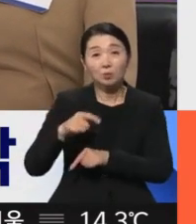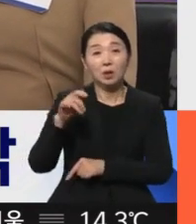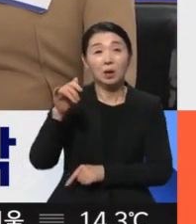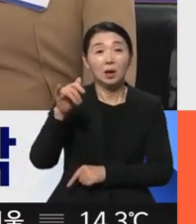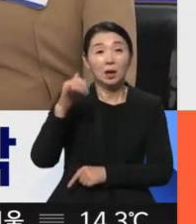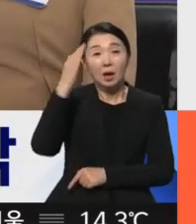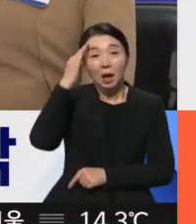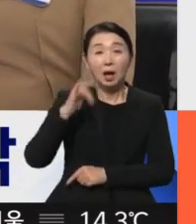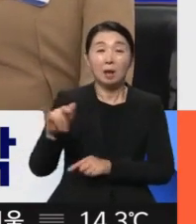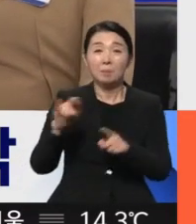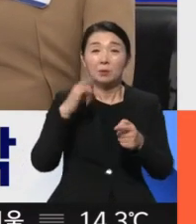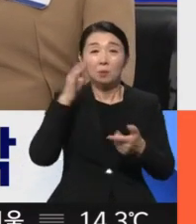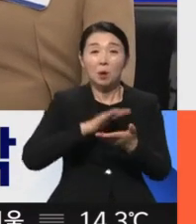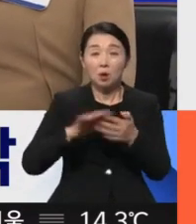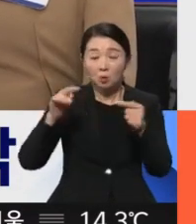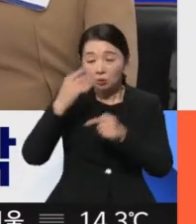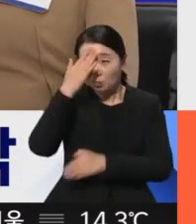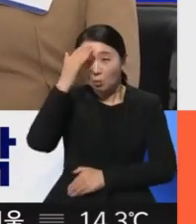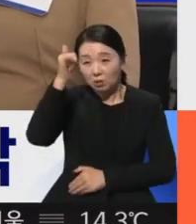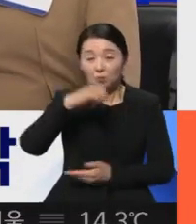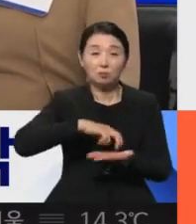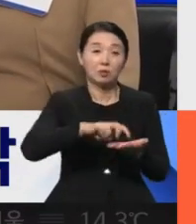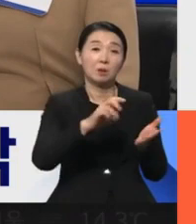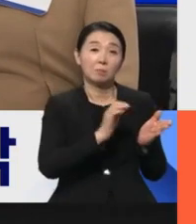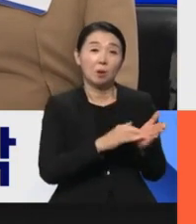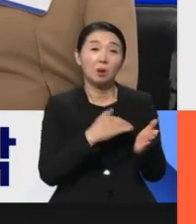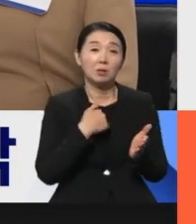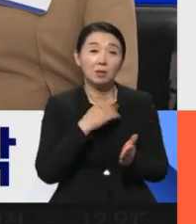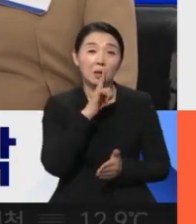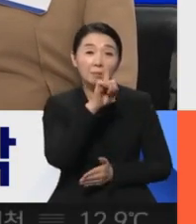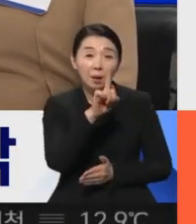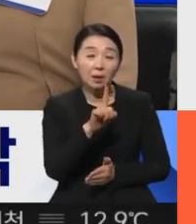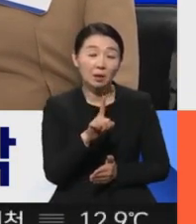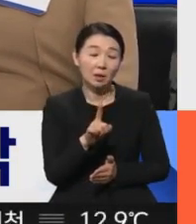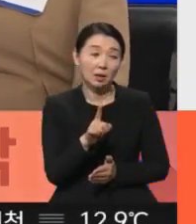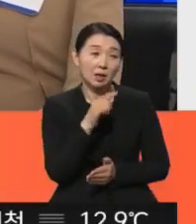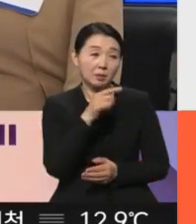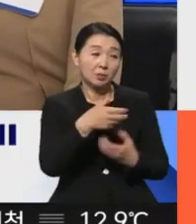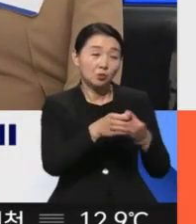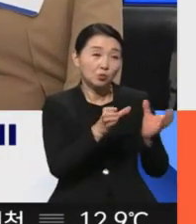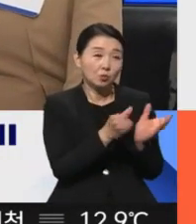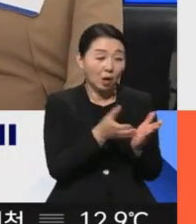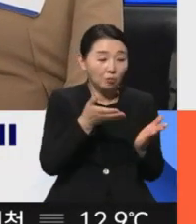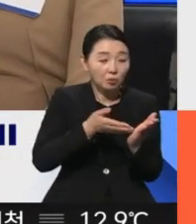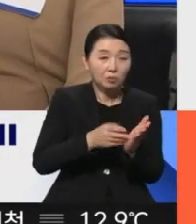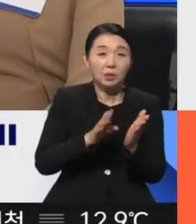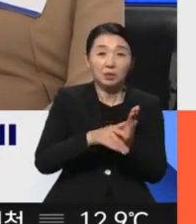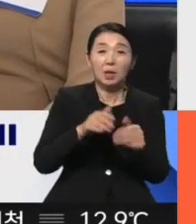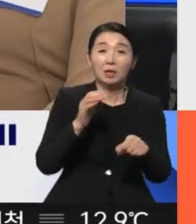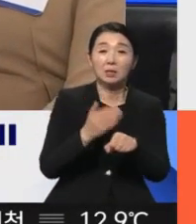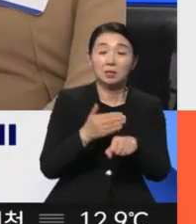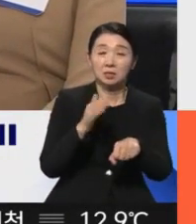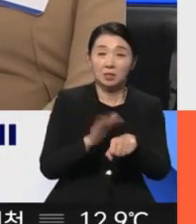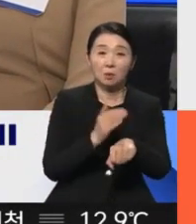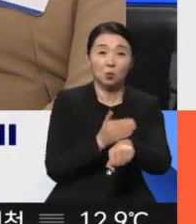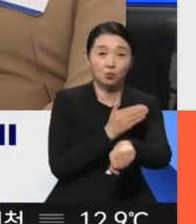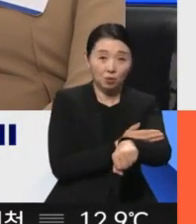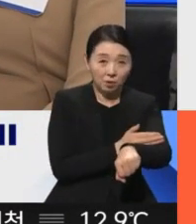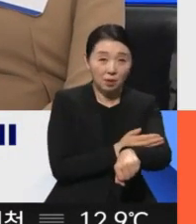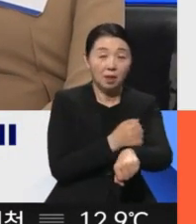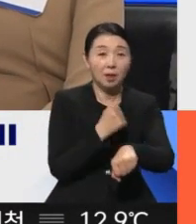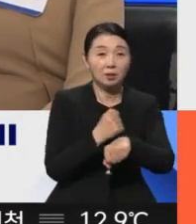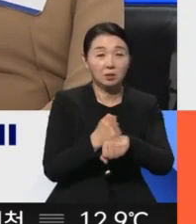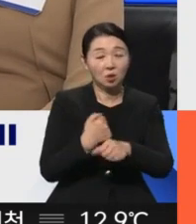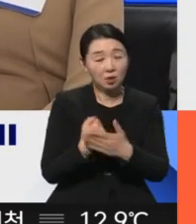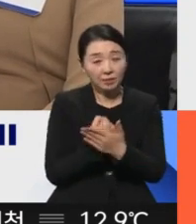교섭 본부장에게 문자 메시지를 보내서 내 말에 야당의 언론 브리핑 과정에서 잘 인용되고 왜곡된 걸 유감스럽게